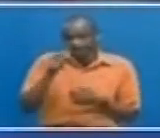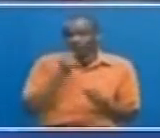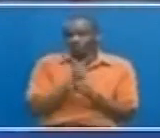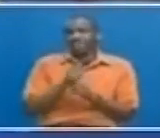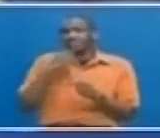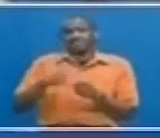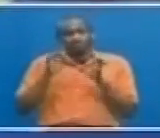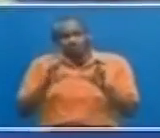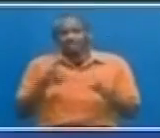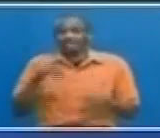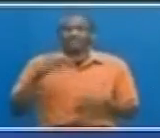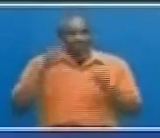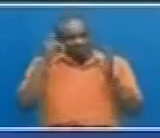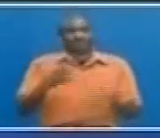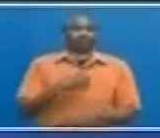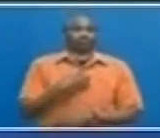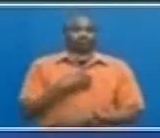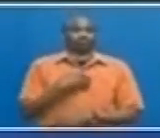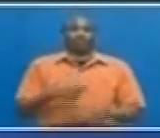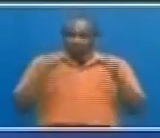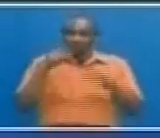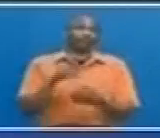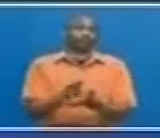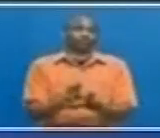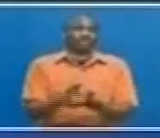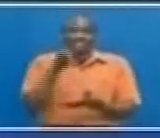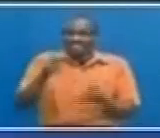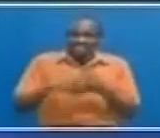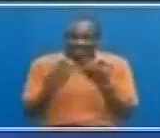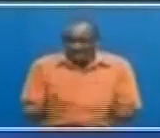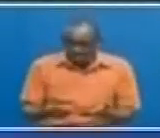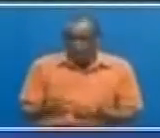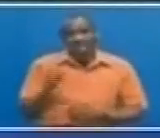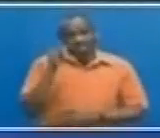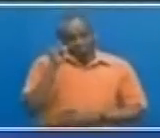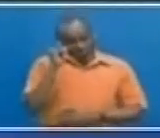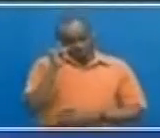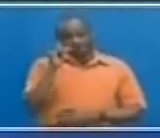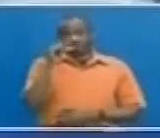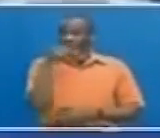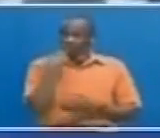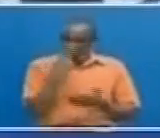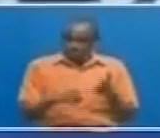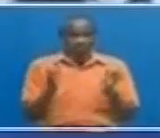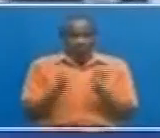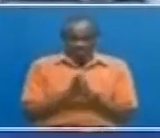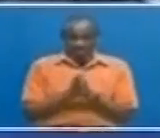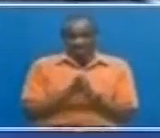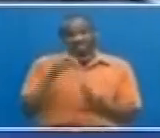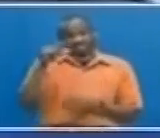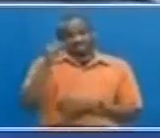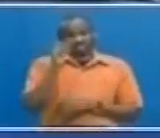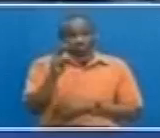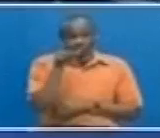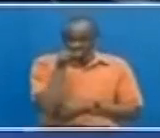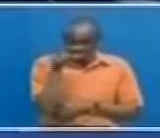ndipo akaamua kustaafu. Sintofahamu inasemekana kuanza pale inspector wa polisi Joseph Winnet pamoja na kamanda wa kitengo cha